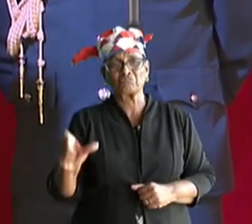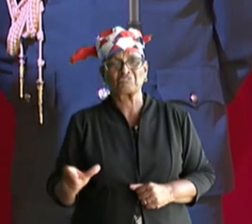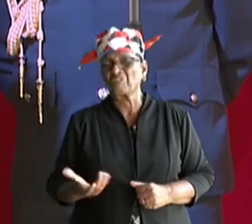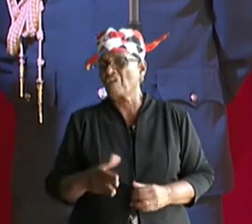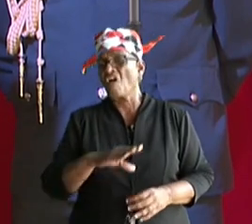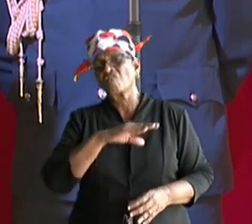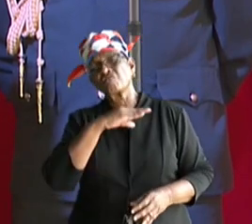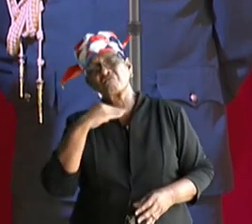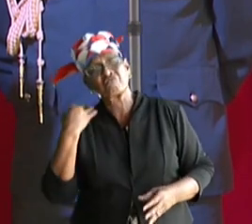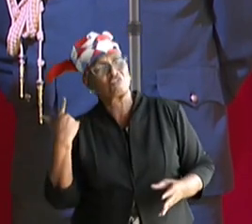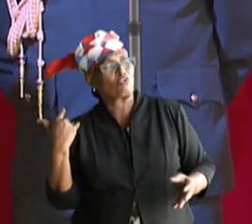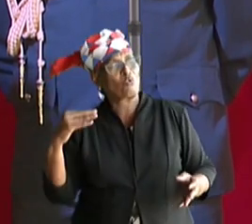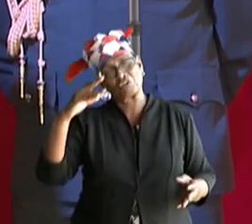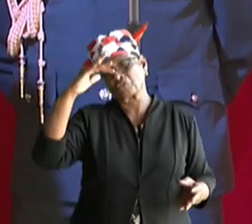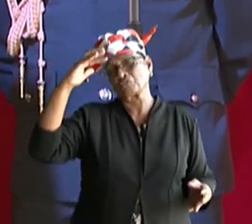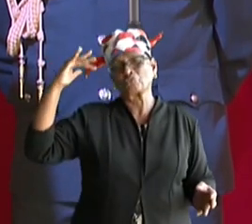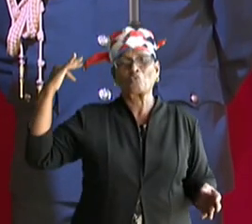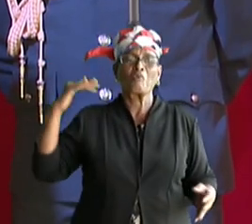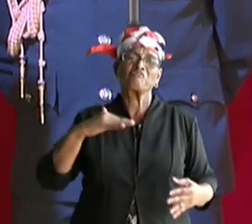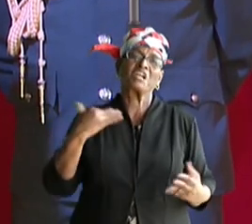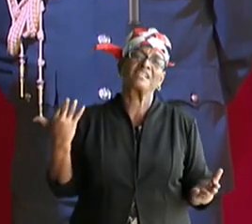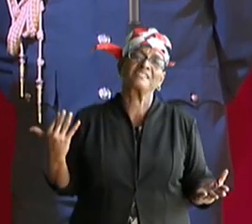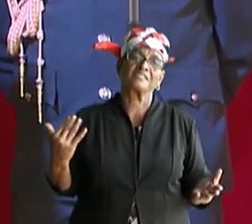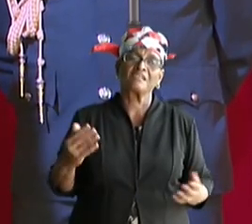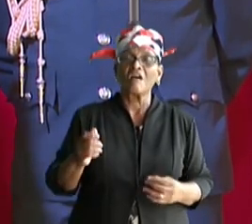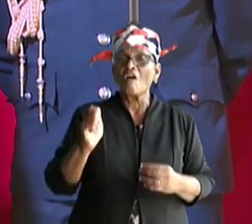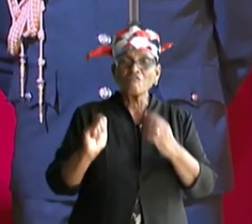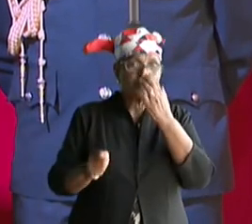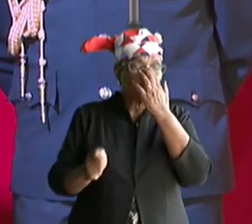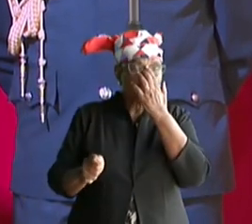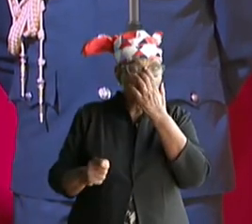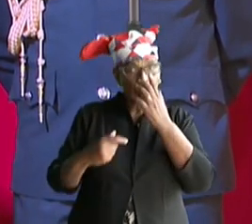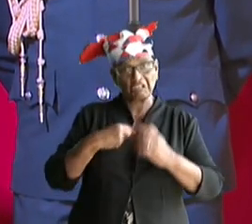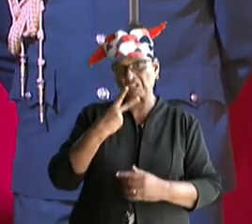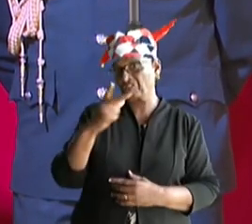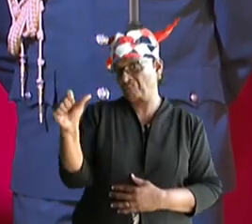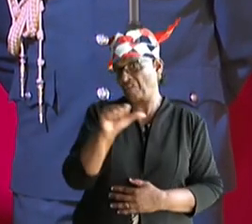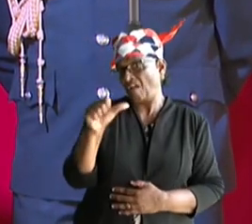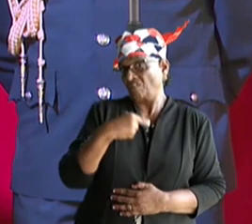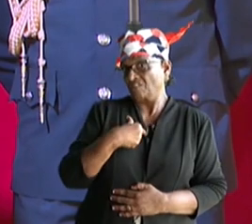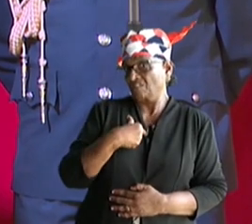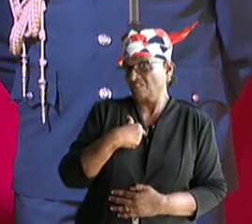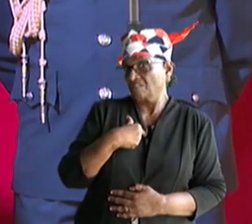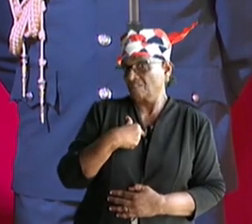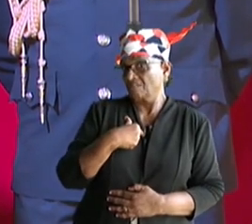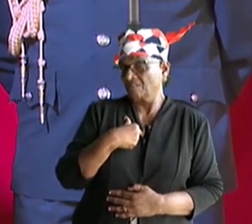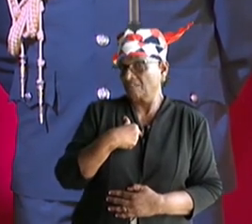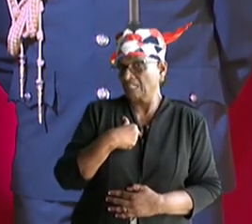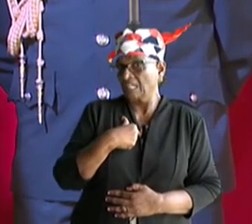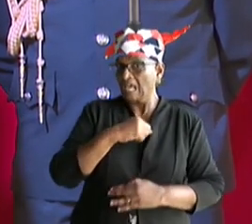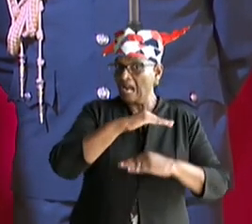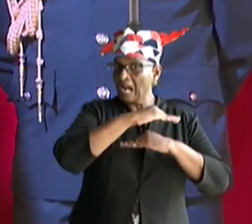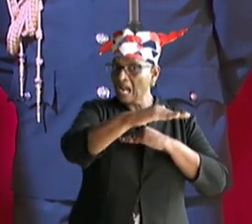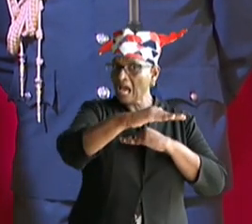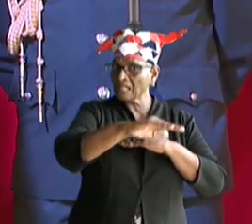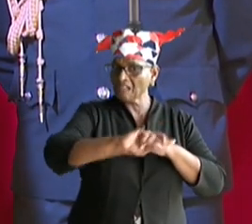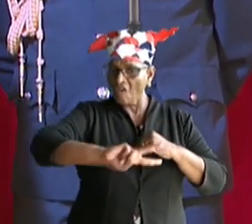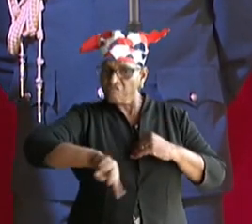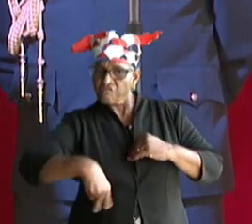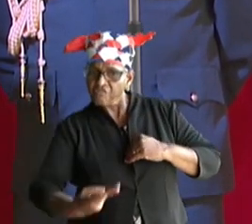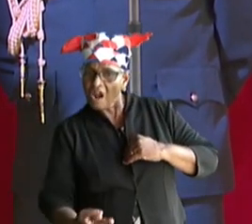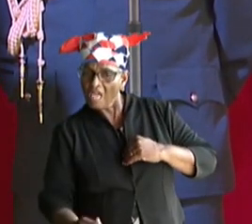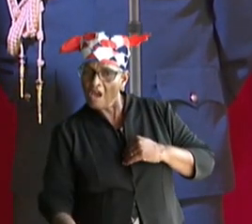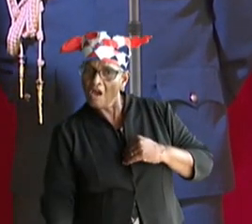verloren dromen. Meneer voorzitter, ik zie dat anders. Ik zie een land dat met vallen en